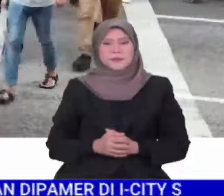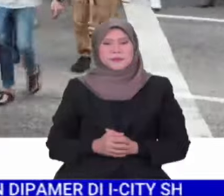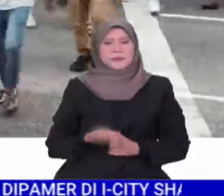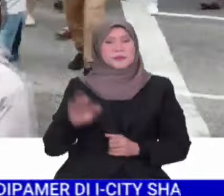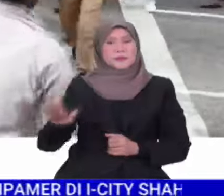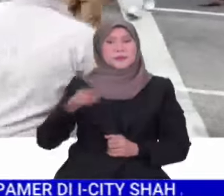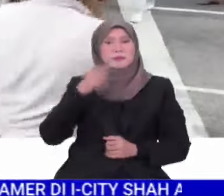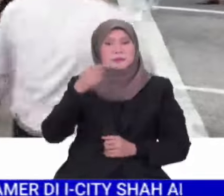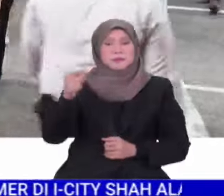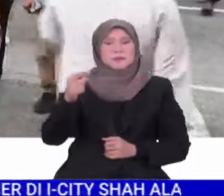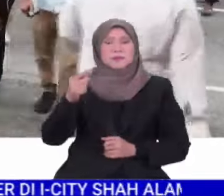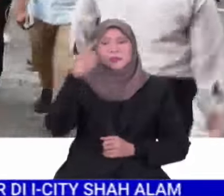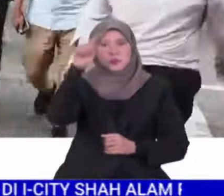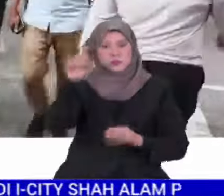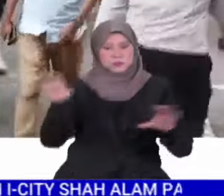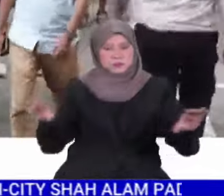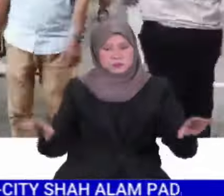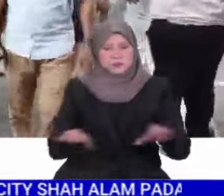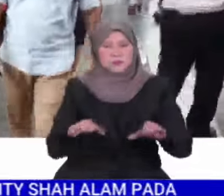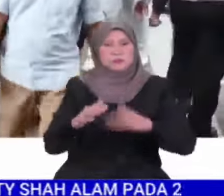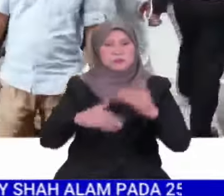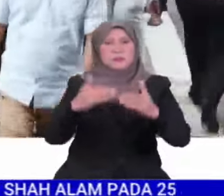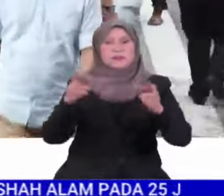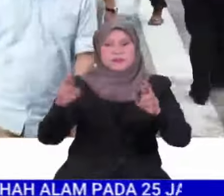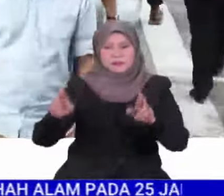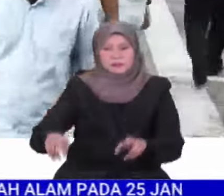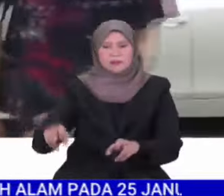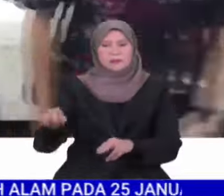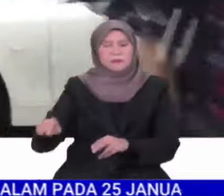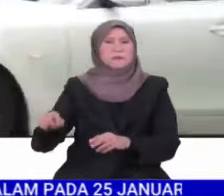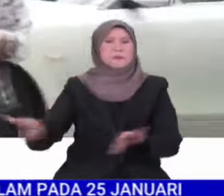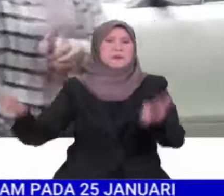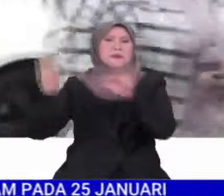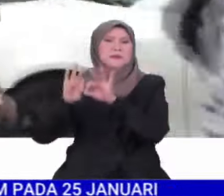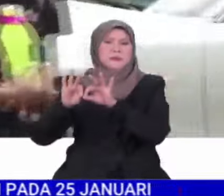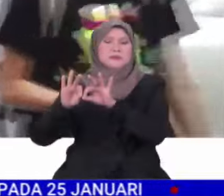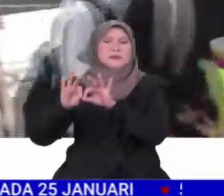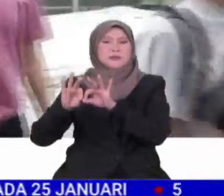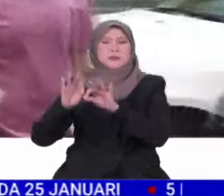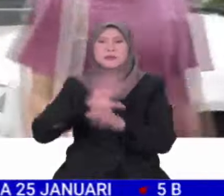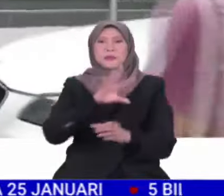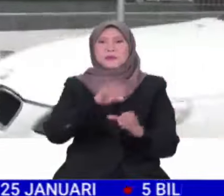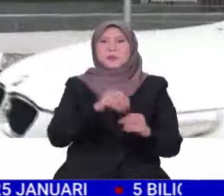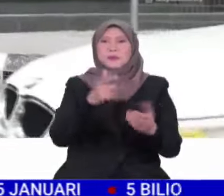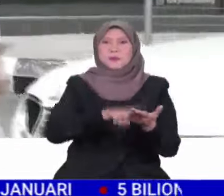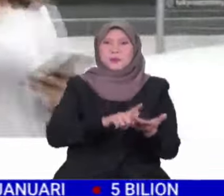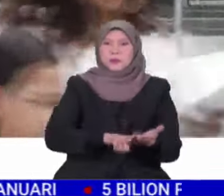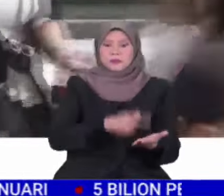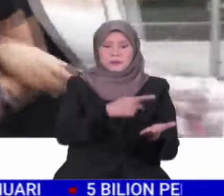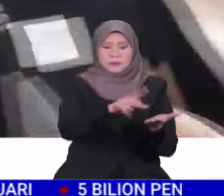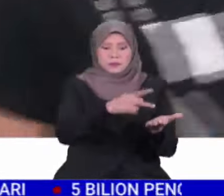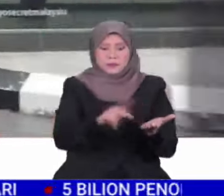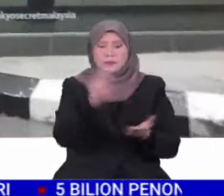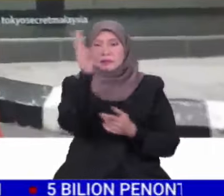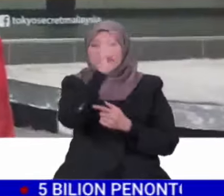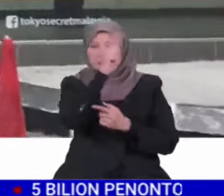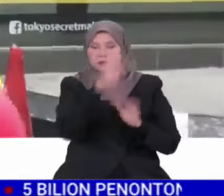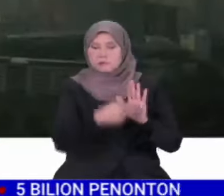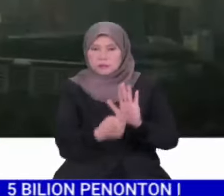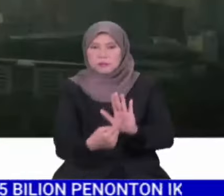Tambah beliau, sebarang pelaksanaan juga harus melibatkan rakyat sebagai pemegang taruh utama, termasuk laporan mengenai perbelanjaan